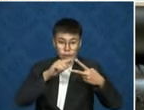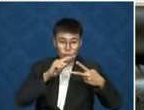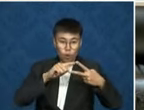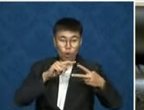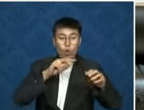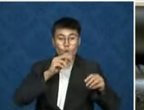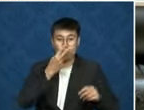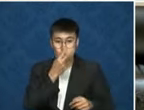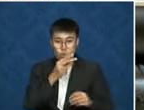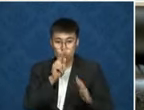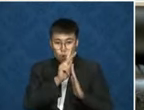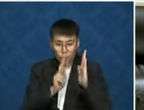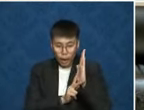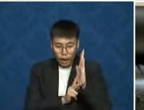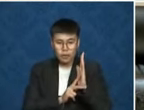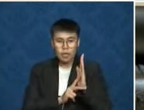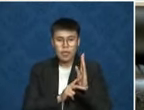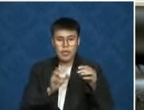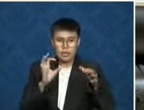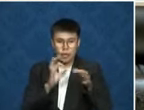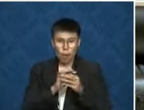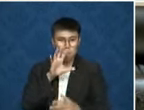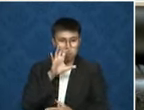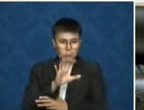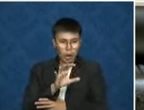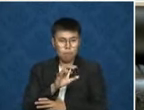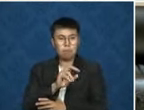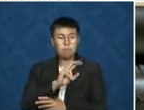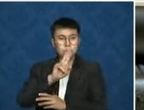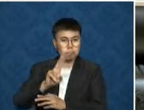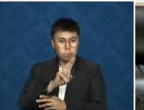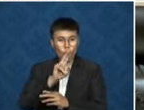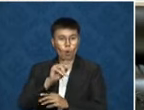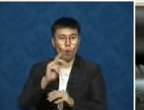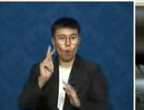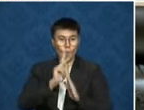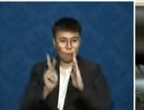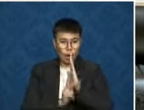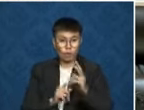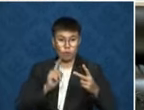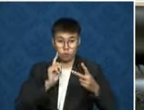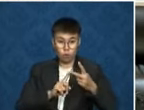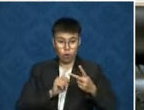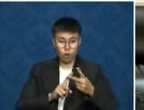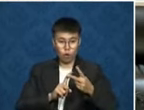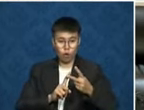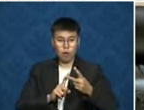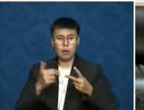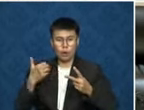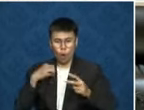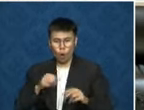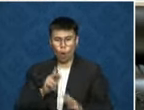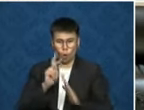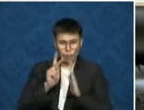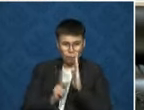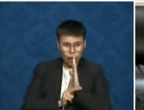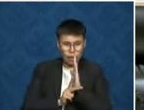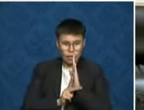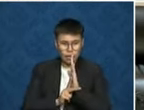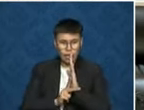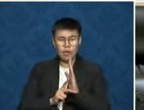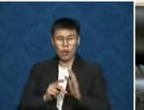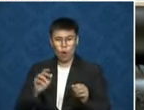ายที่อาจเป็นภาระในการบังคับใช้กฎหมายค่ะและข้อที่2ค่ะคืออุดช่องโหว่ของกฎหมายที่ยังไม่ครอบ